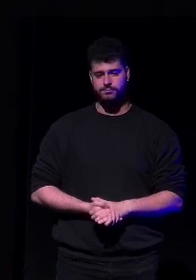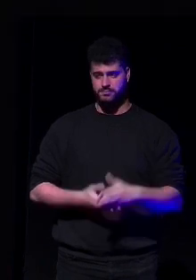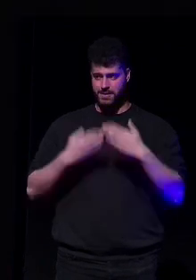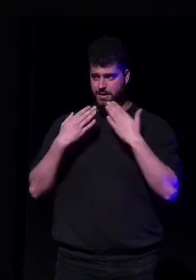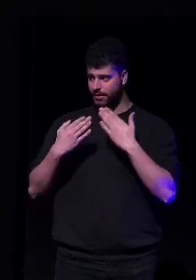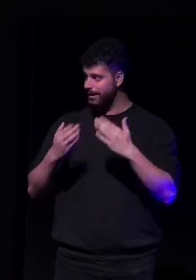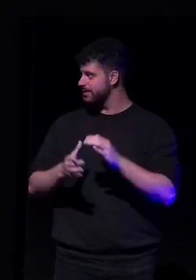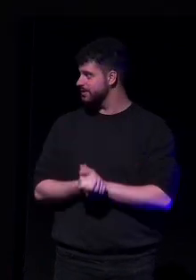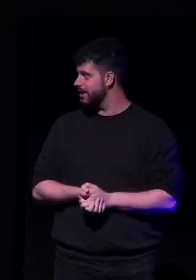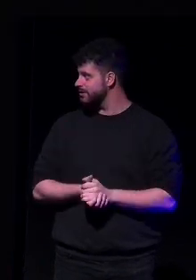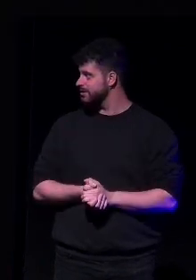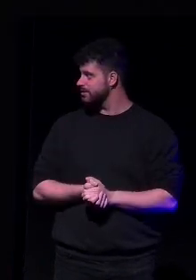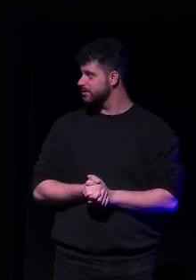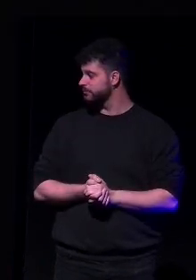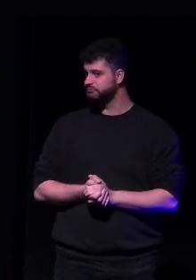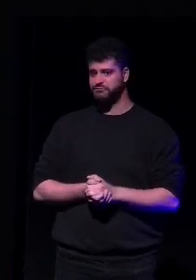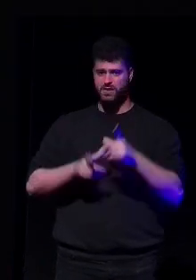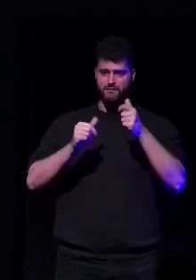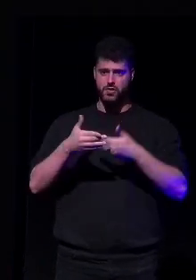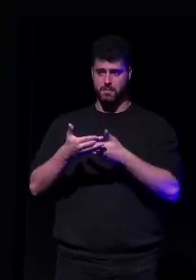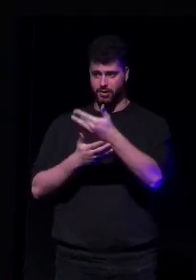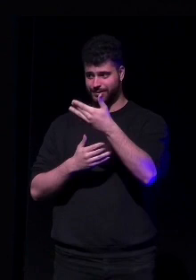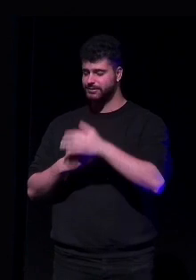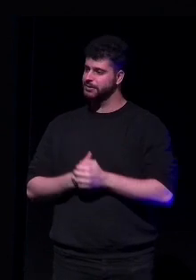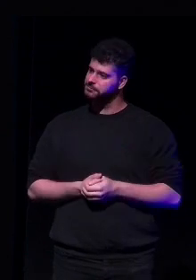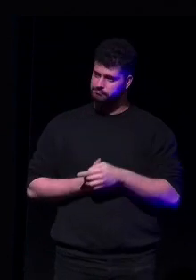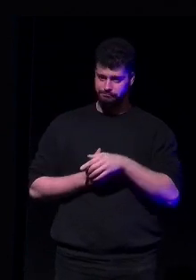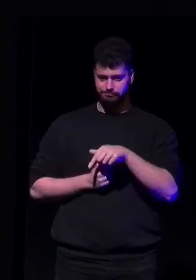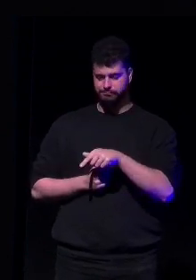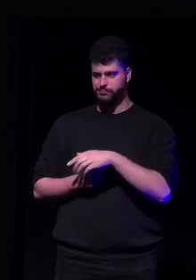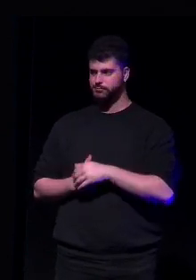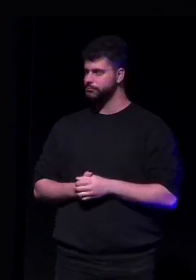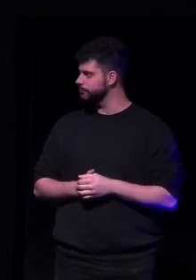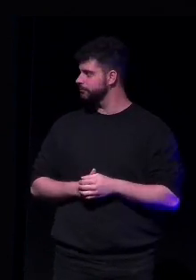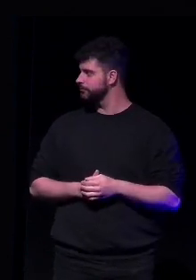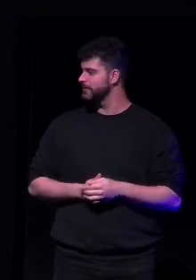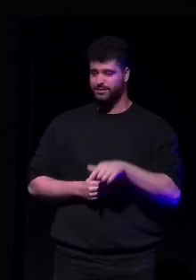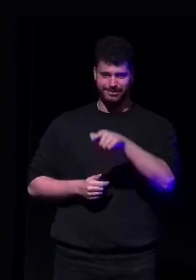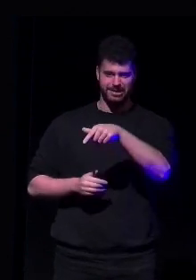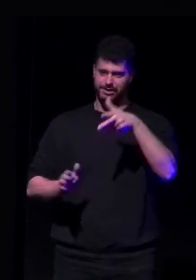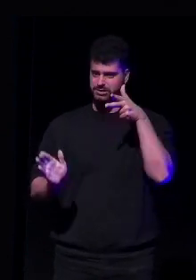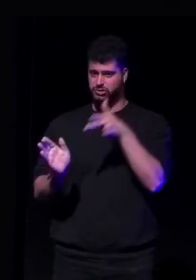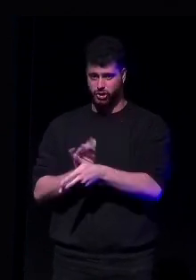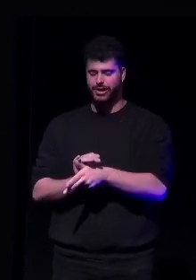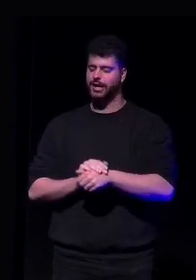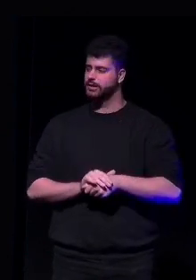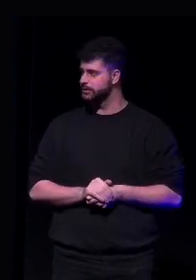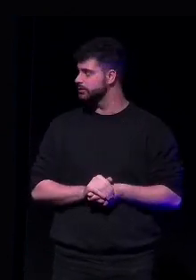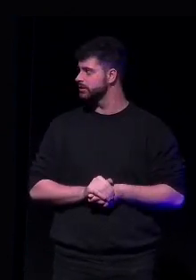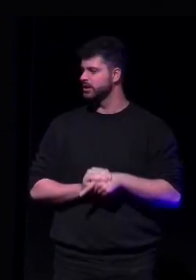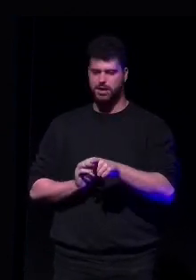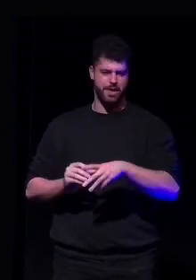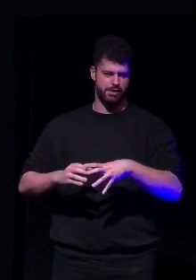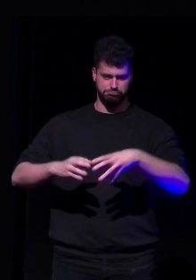Moltes gràcies, Cris Ubach, fotoperiodista i l'autora d'aquest treball descobrint aquestes rareses, aquestes petites històries que al final també solen ser les